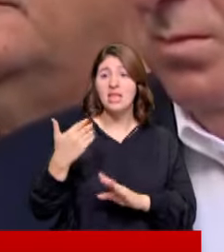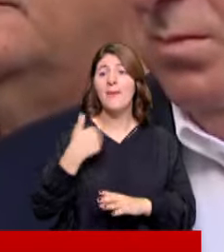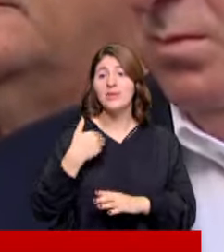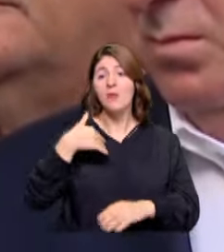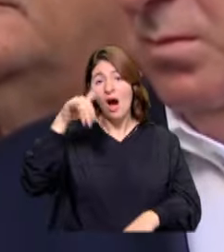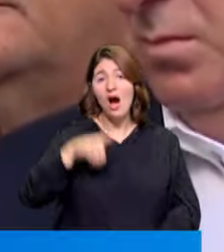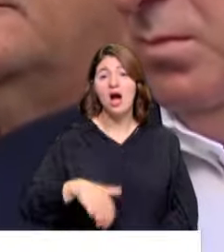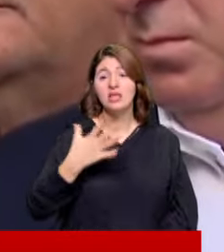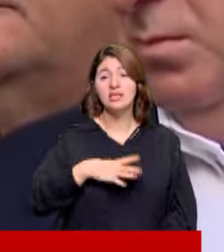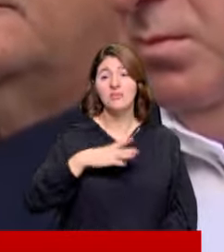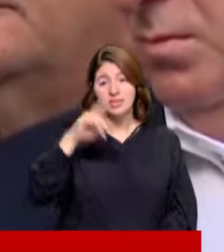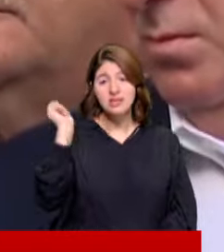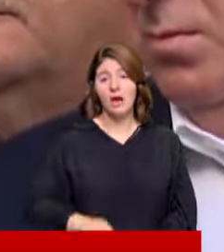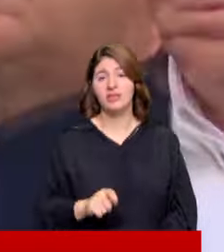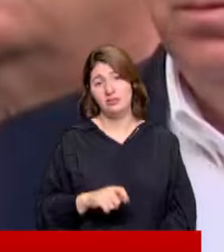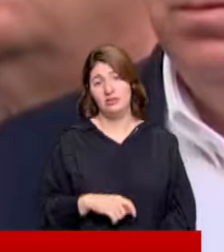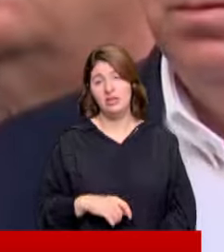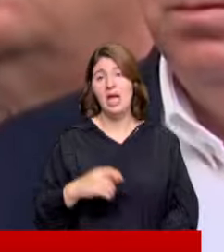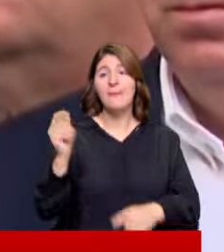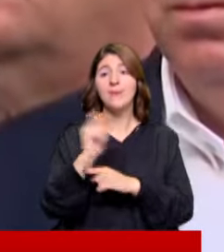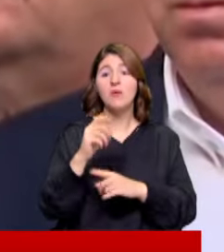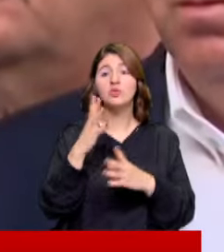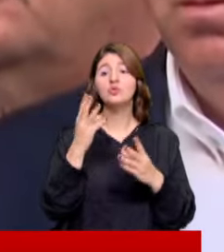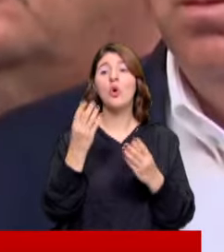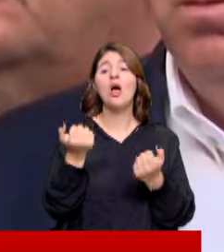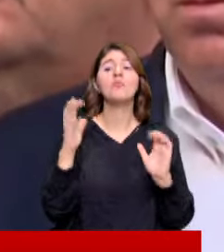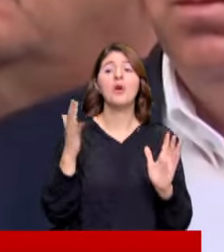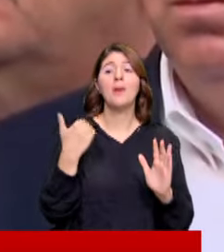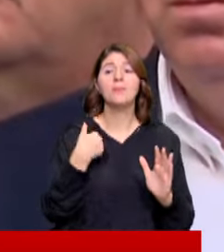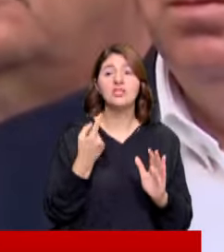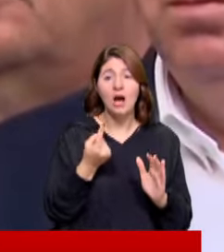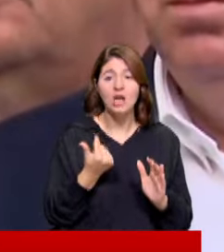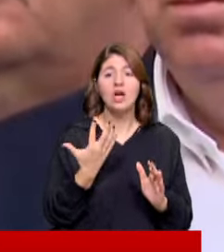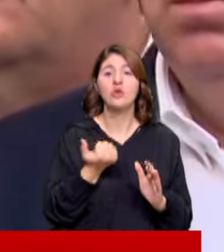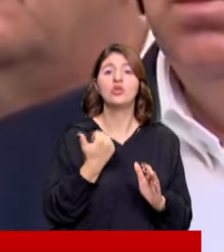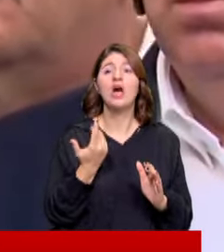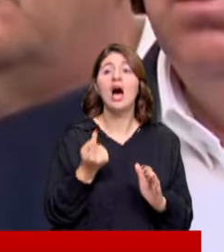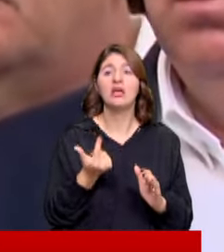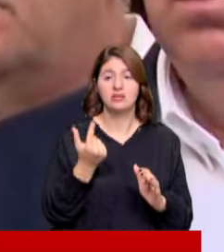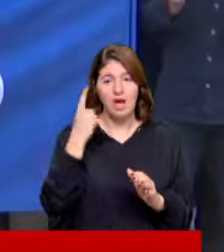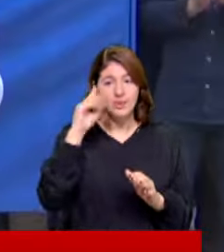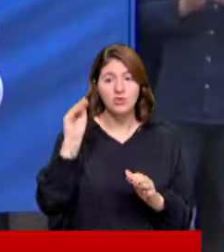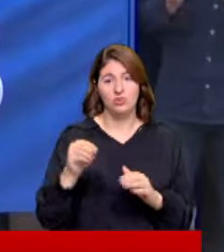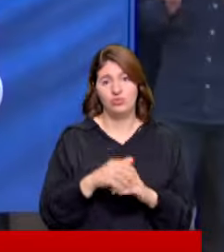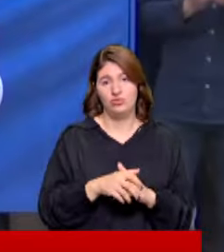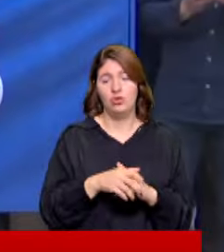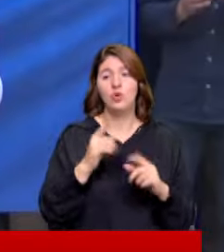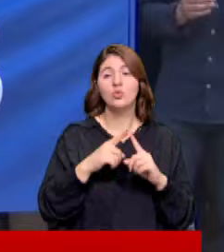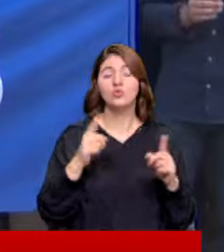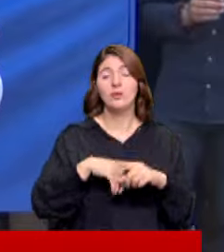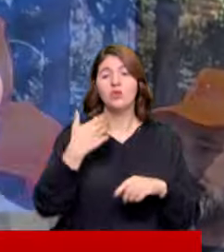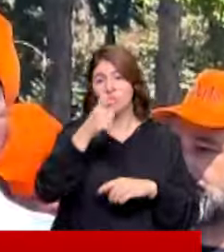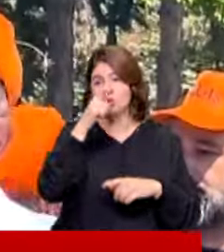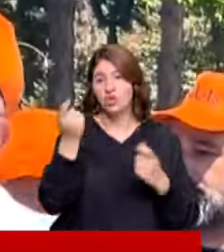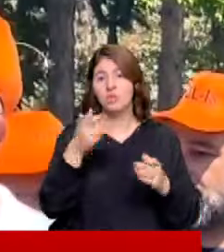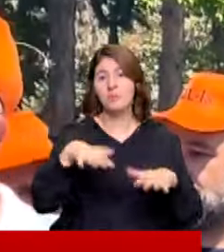haklı taleplerimizi yerine getirin. Memur çok almıyor, biz az alıyoruz, az, haberiniz olsun. Uzun süre sonra Türk